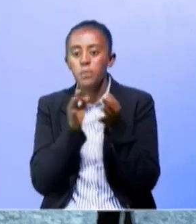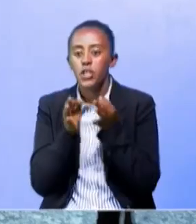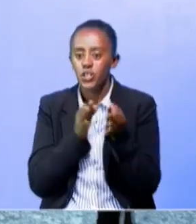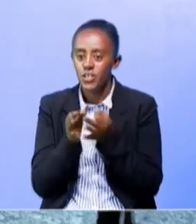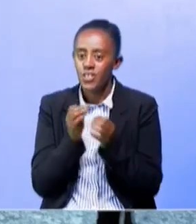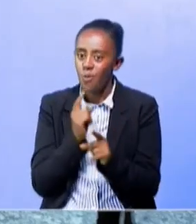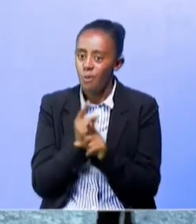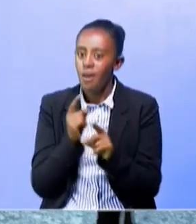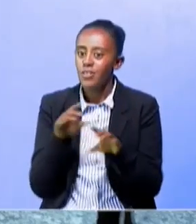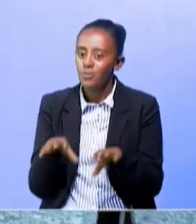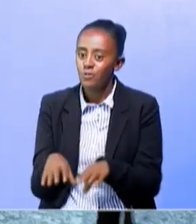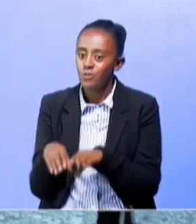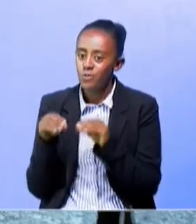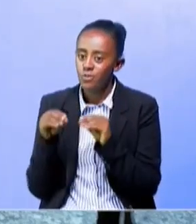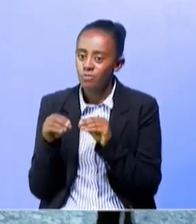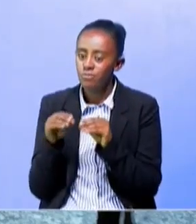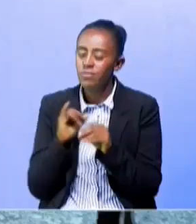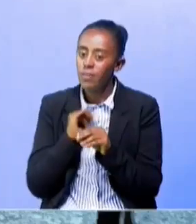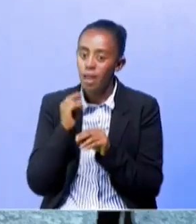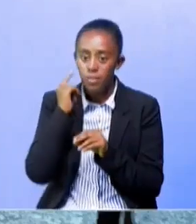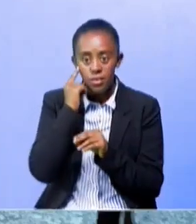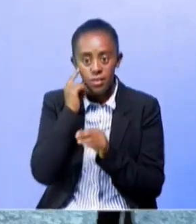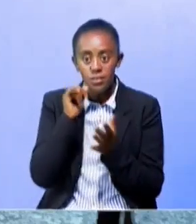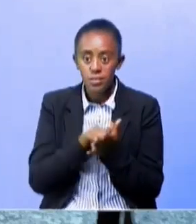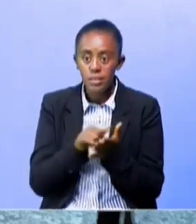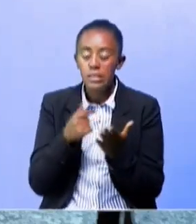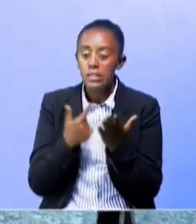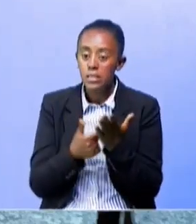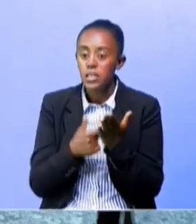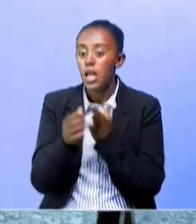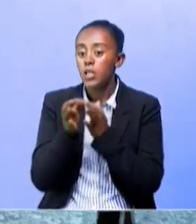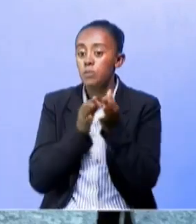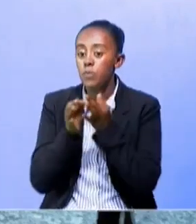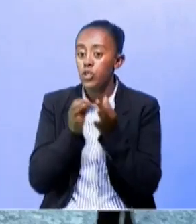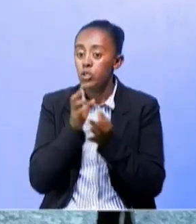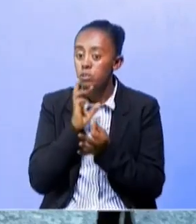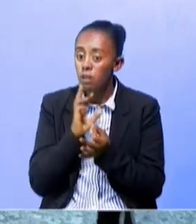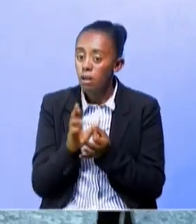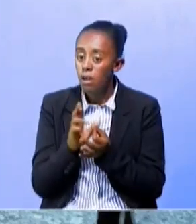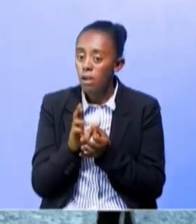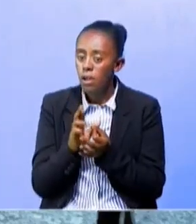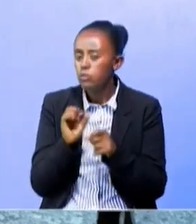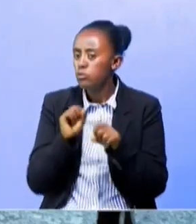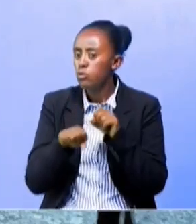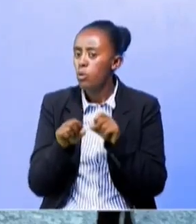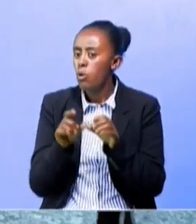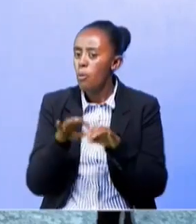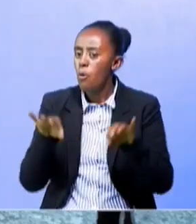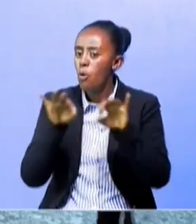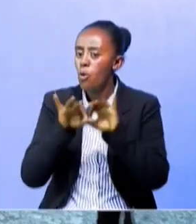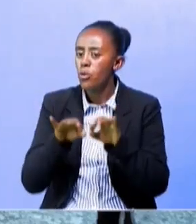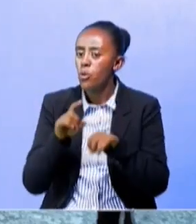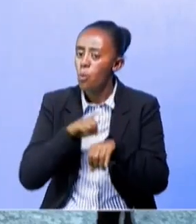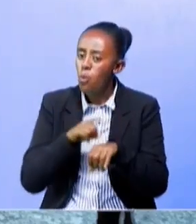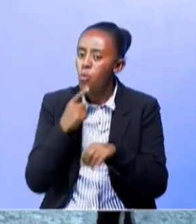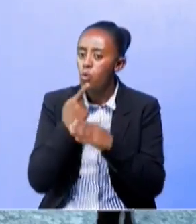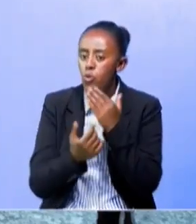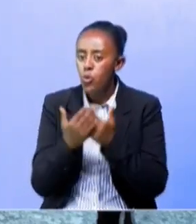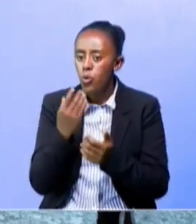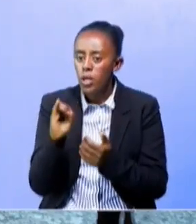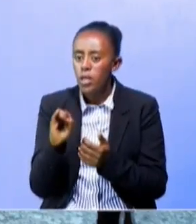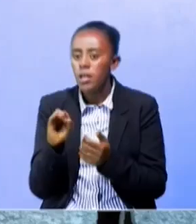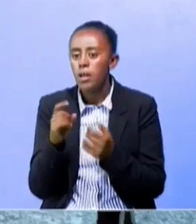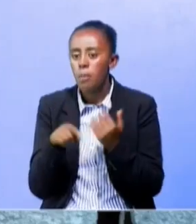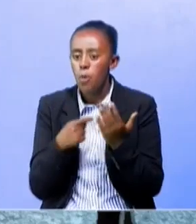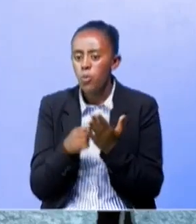both Ethiopians in every corner and the diplomatic community residing in the city to travel abroad for treatment. የአፍሪካ መዲና